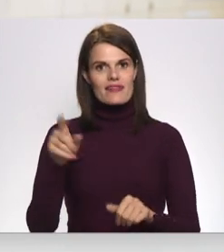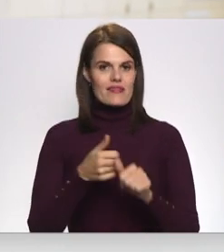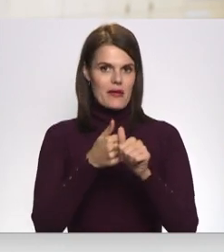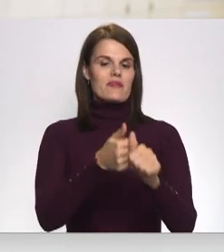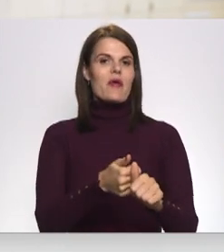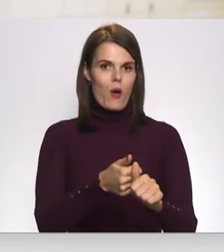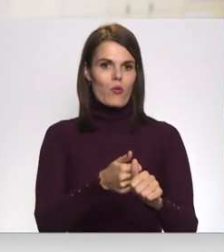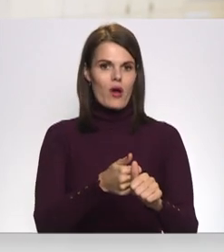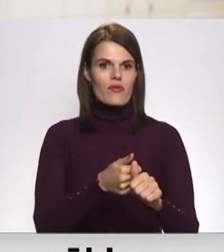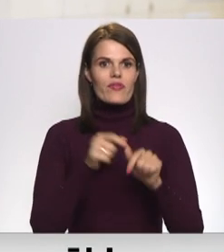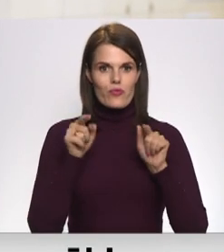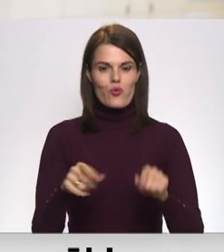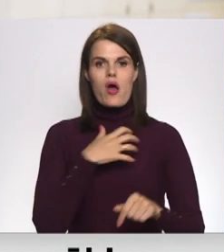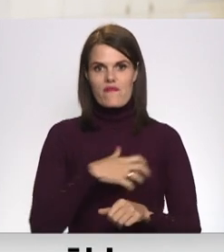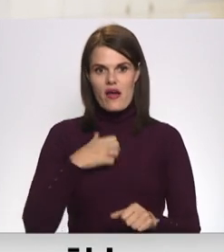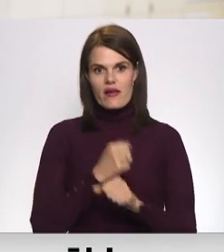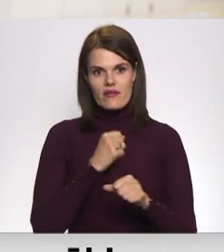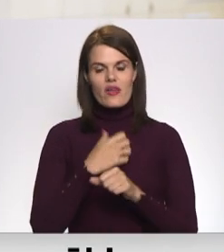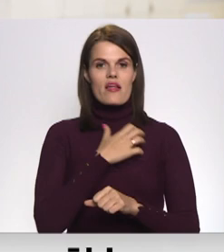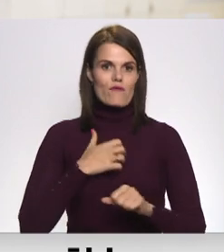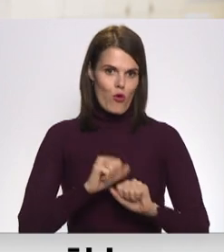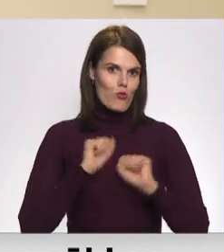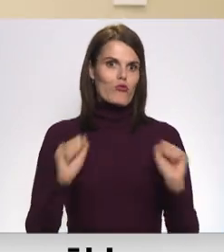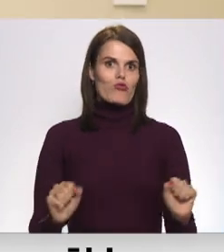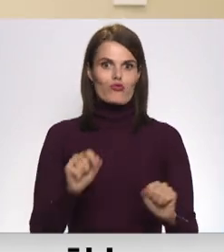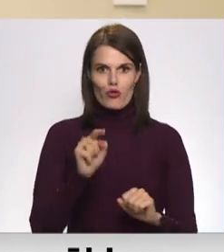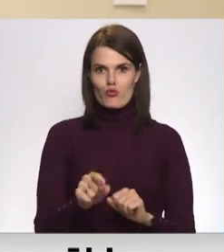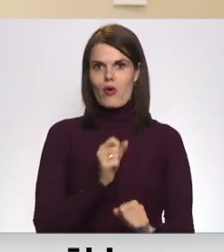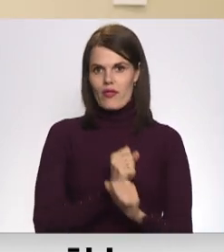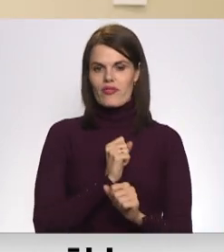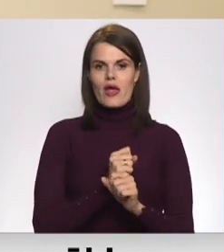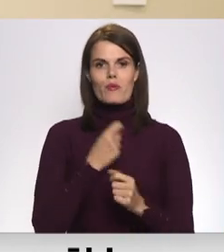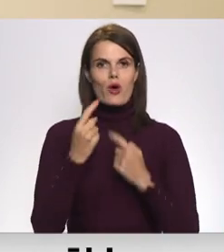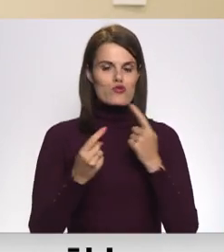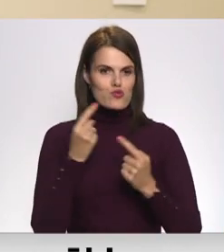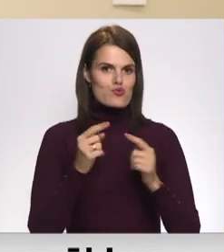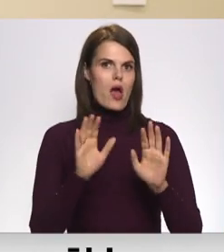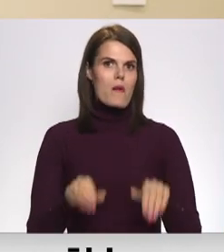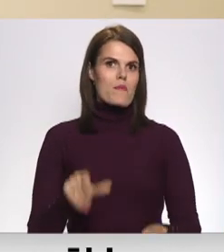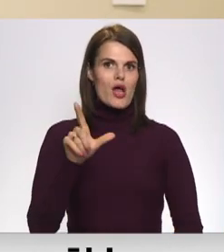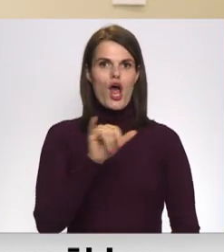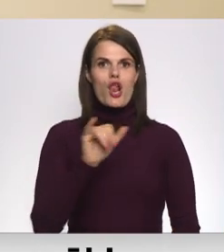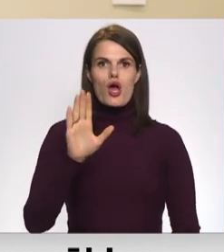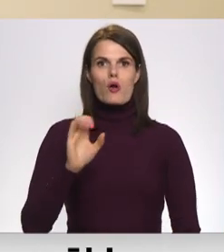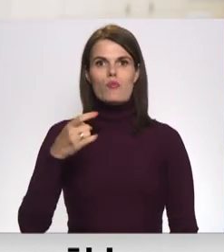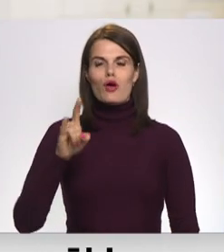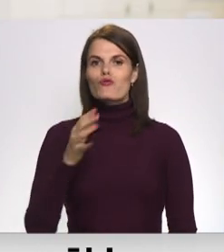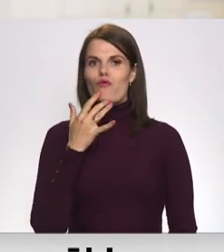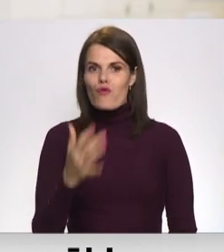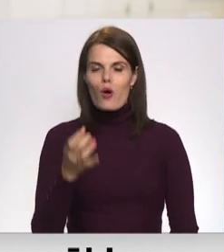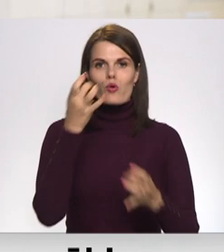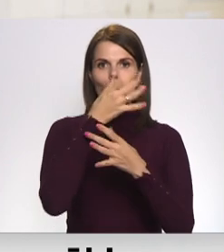jo vienkārši tas ir jādara, ir jāuzdrošinās to darīt. Un mēs visu laiku runājam par lībiešu valodu, par lībiešu kultūru,